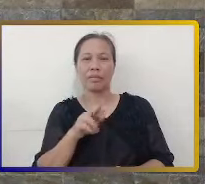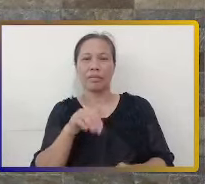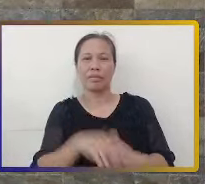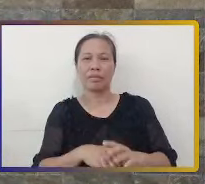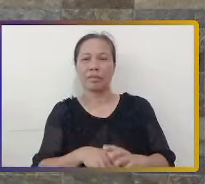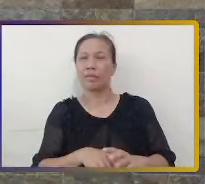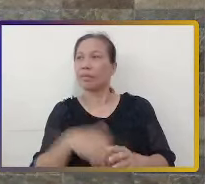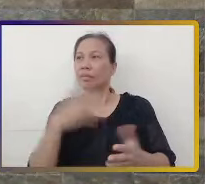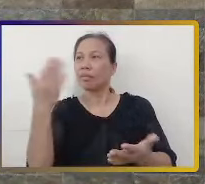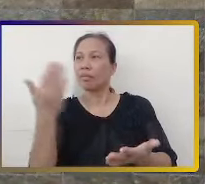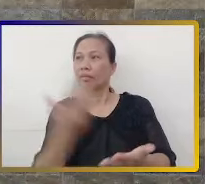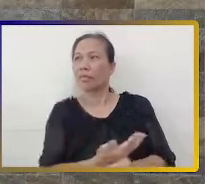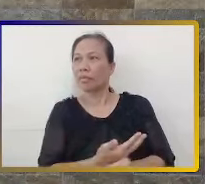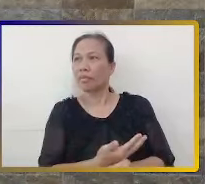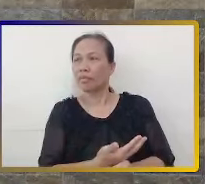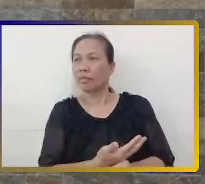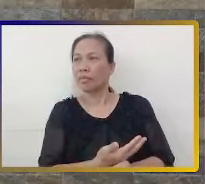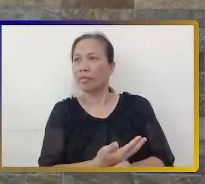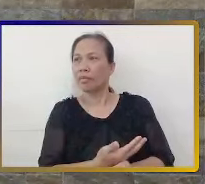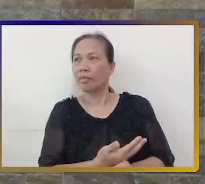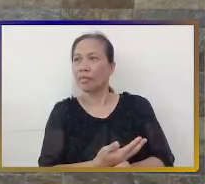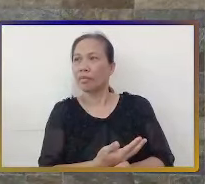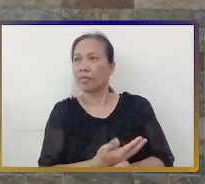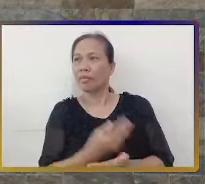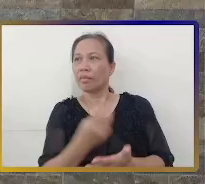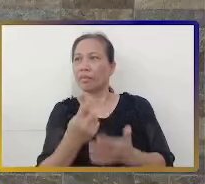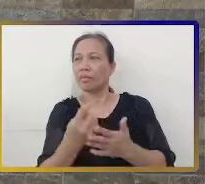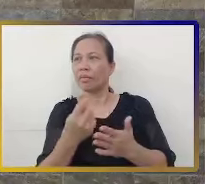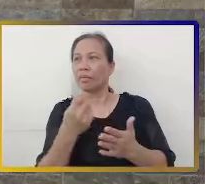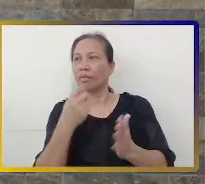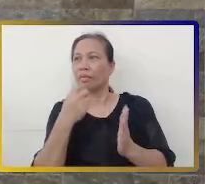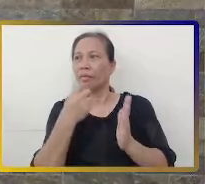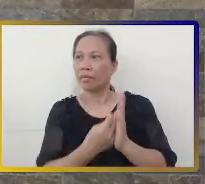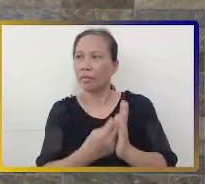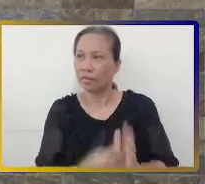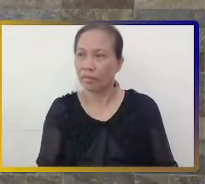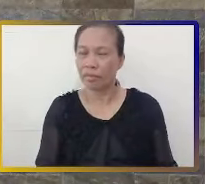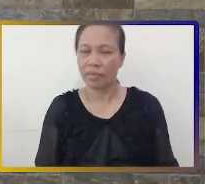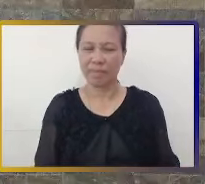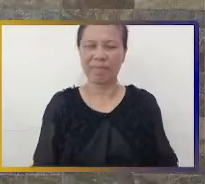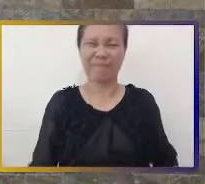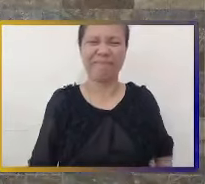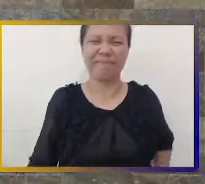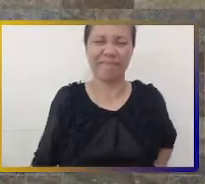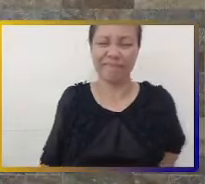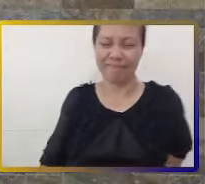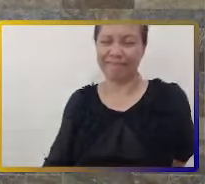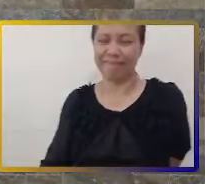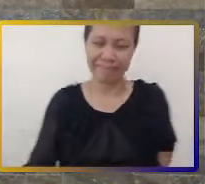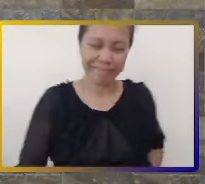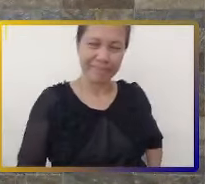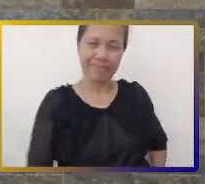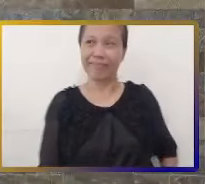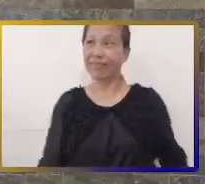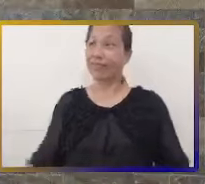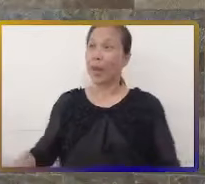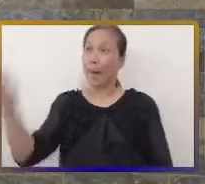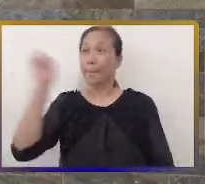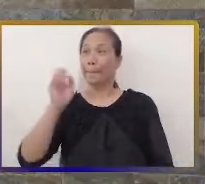covenant then How can you call it the new testament church if is under the old c It must